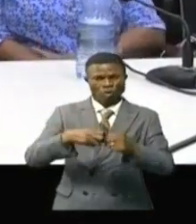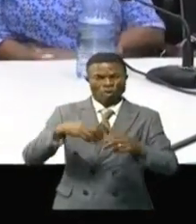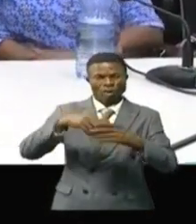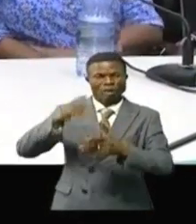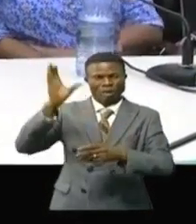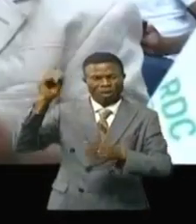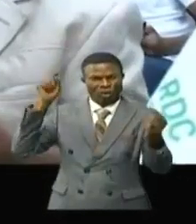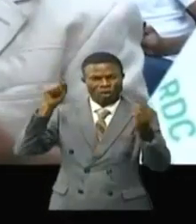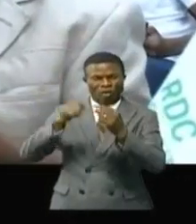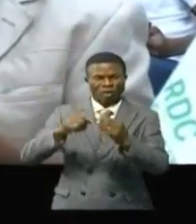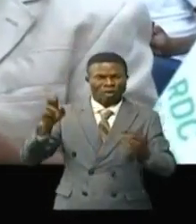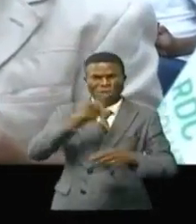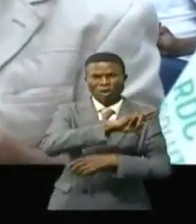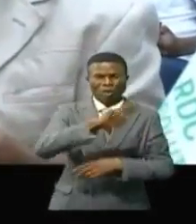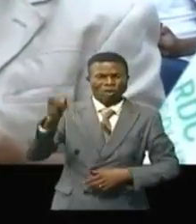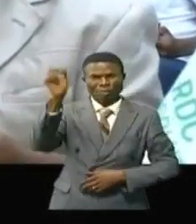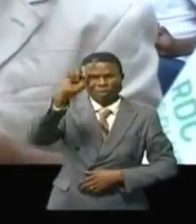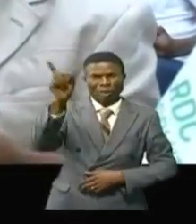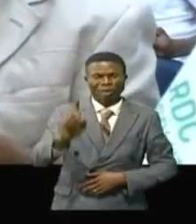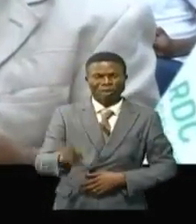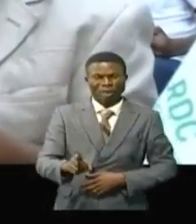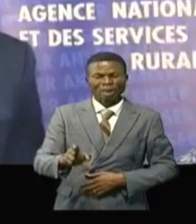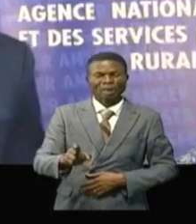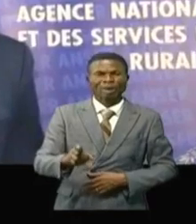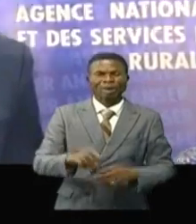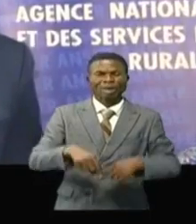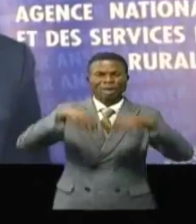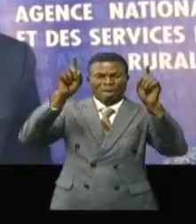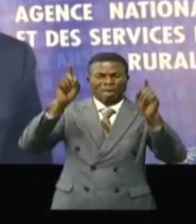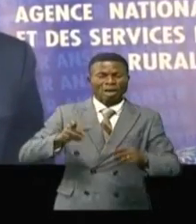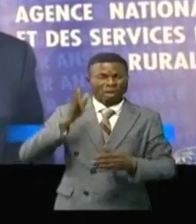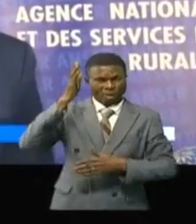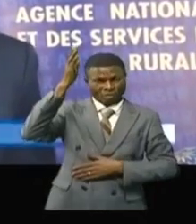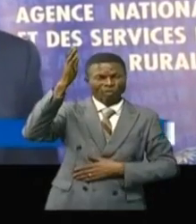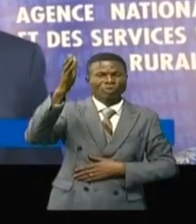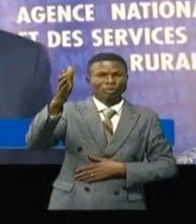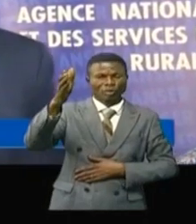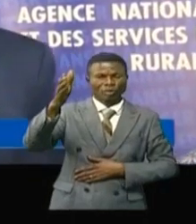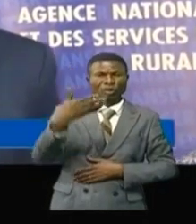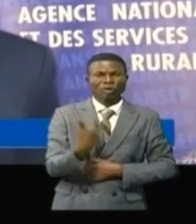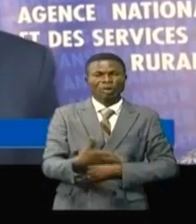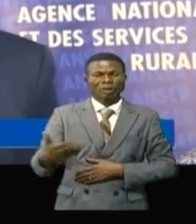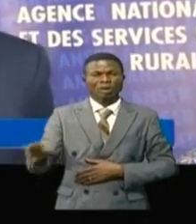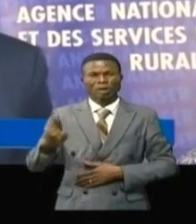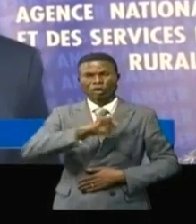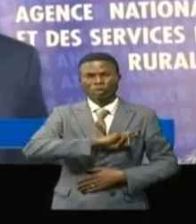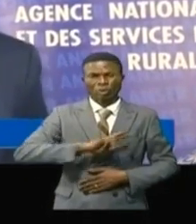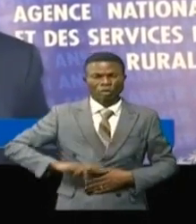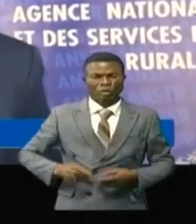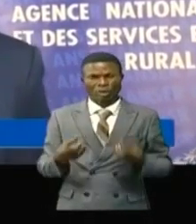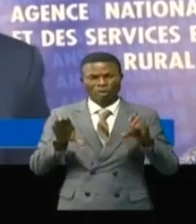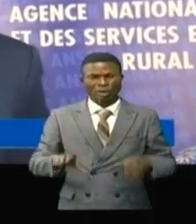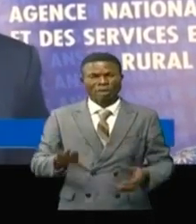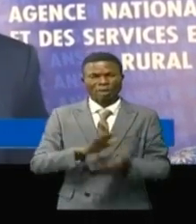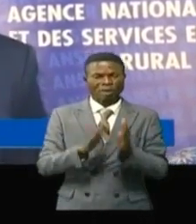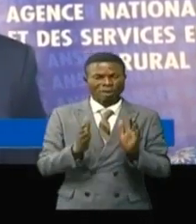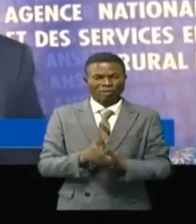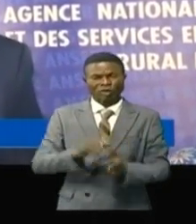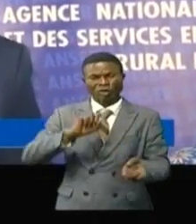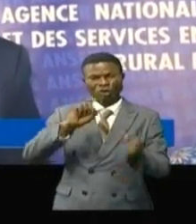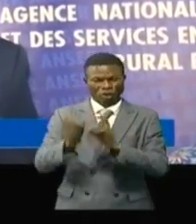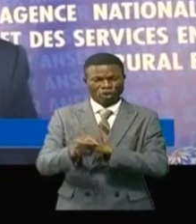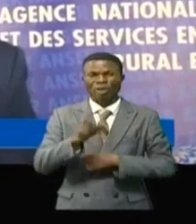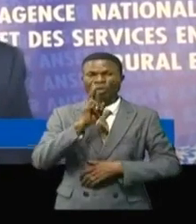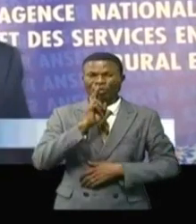l'horizon 2030. Dans les années à venir, les choses en RDC peuvent facilement bouger.